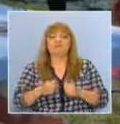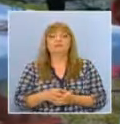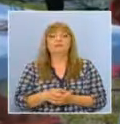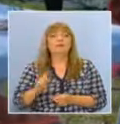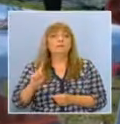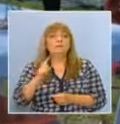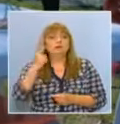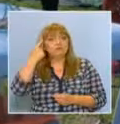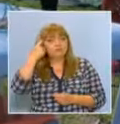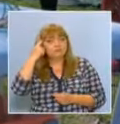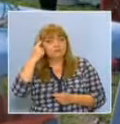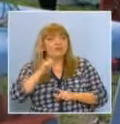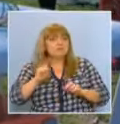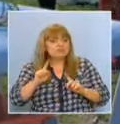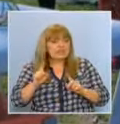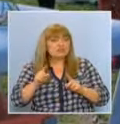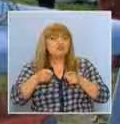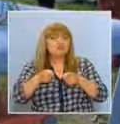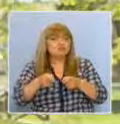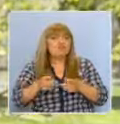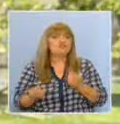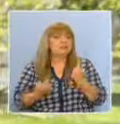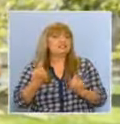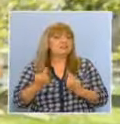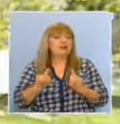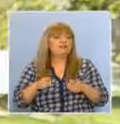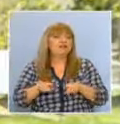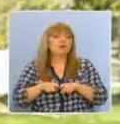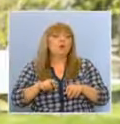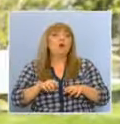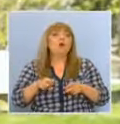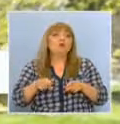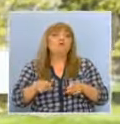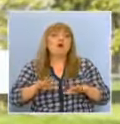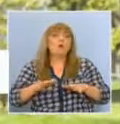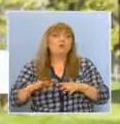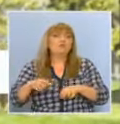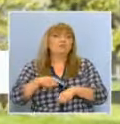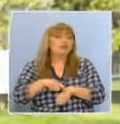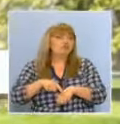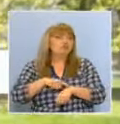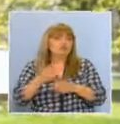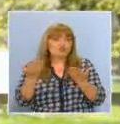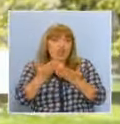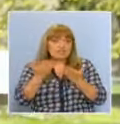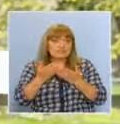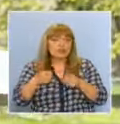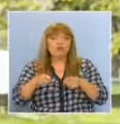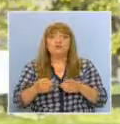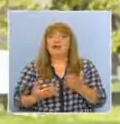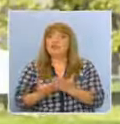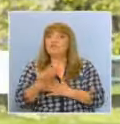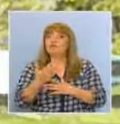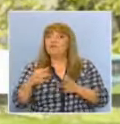смятах, че алгоритъмът ще е толкова забавен. Мислех, че е просто като обикновен час. Но после осъзнах, че това е иновативна цел